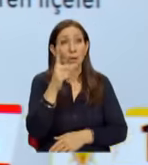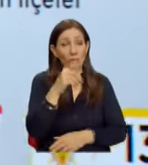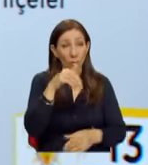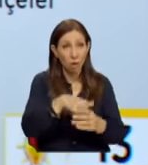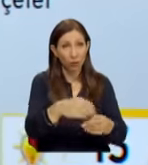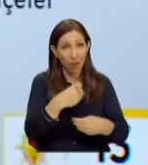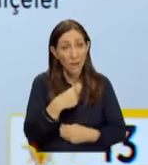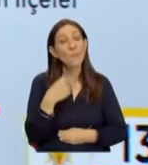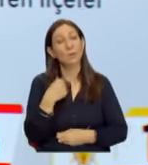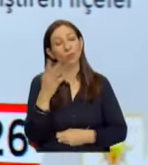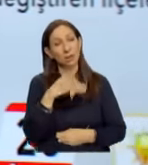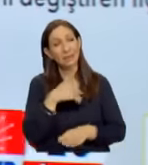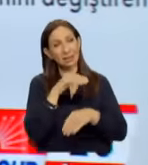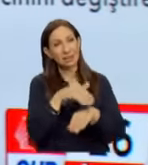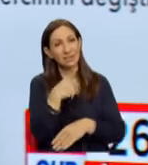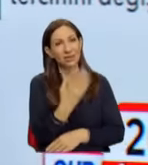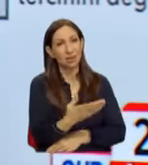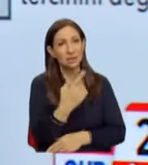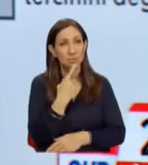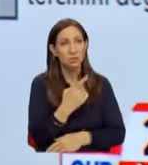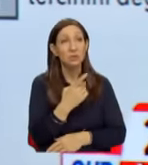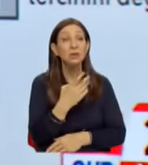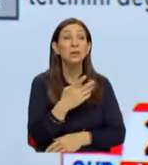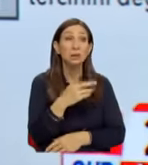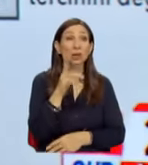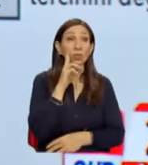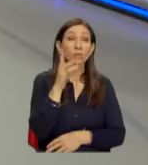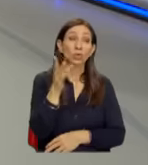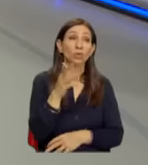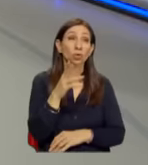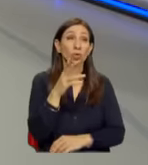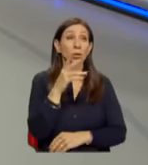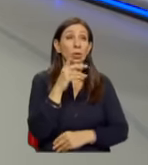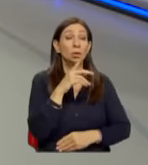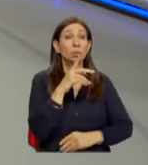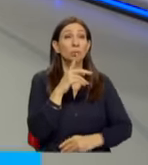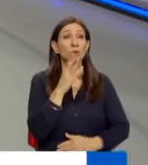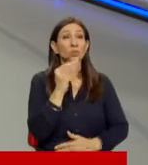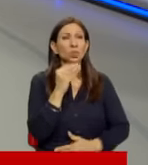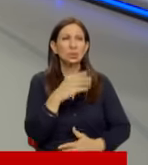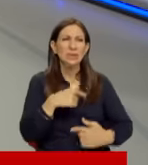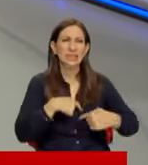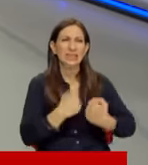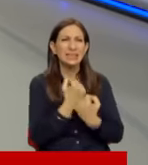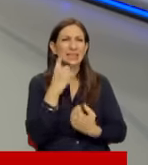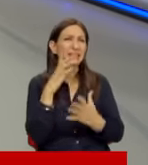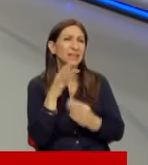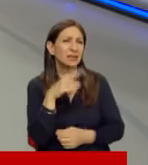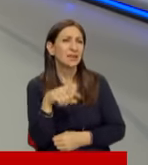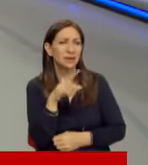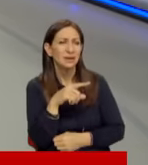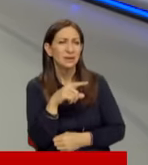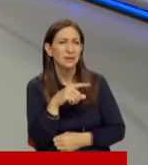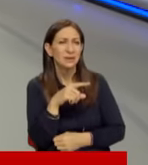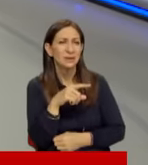oyu ver, ondan sonra biz size o desteği vereceğiz. İşte bunlar işte sonucu. Bunlar çok rencide etti insanları.